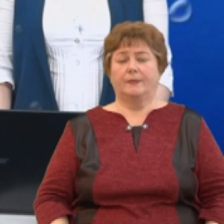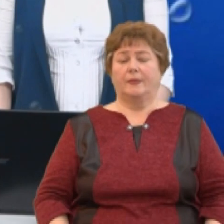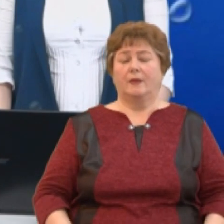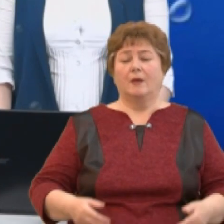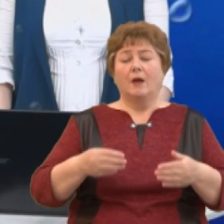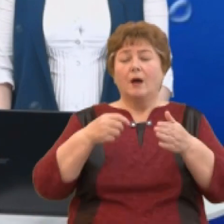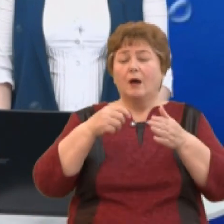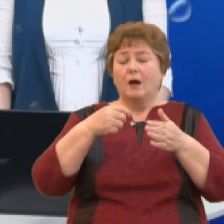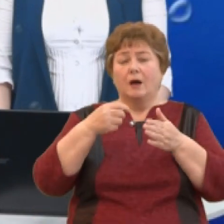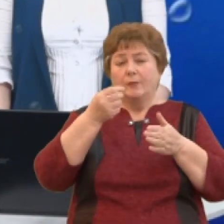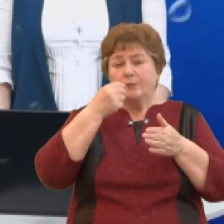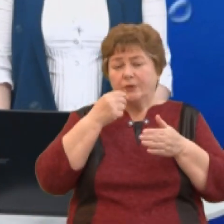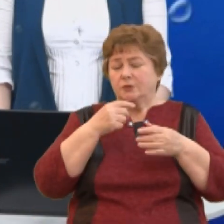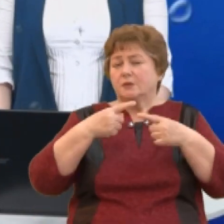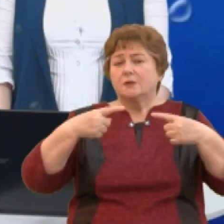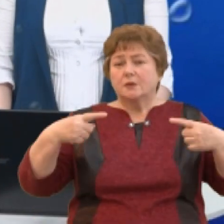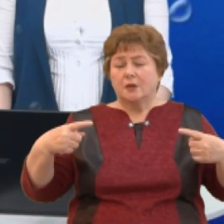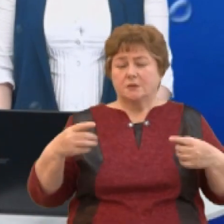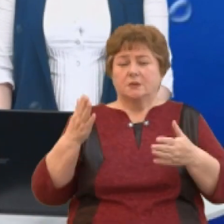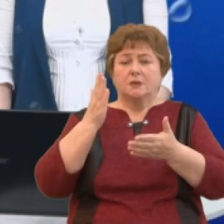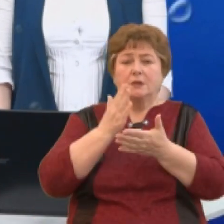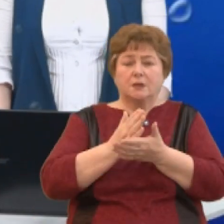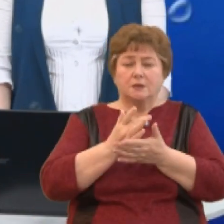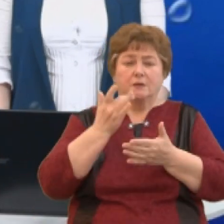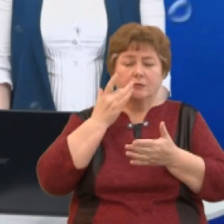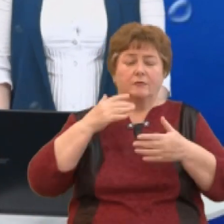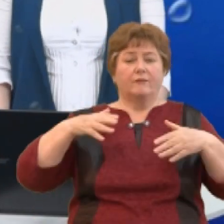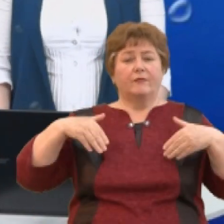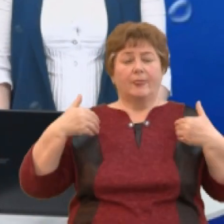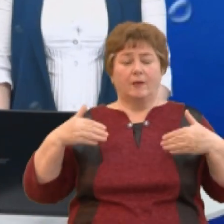Наша пища разнообразна и содержит витамины.